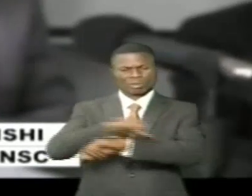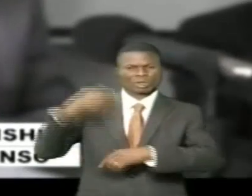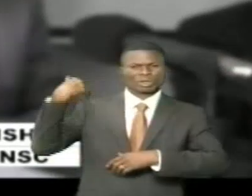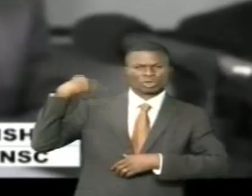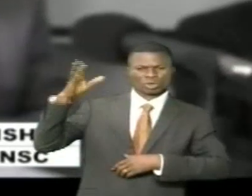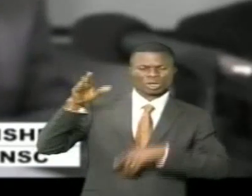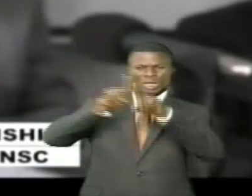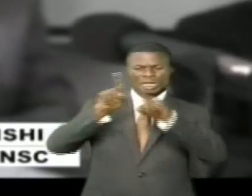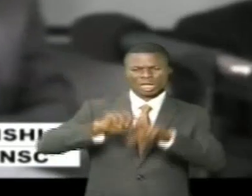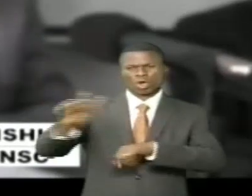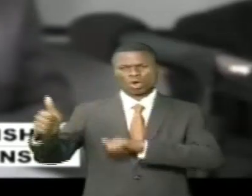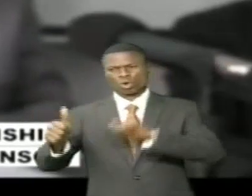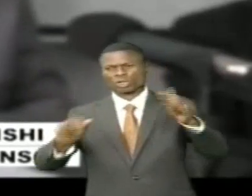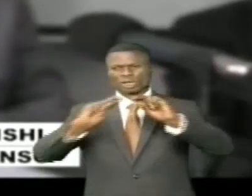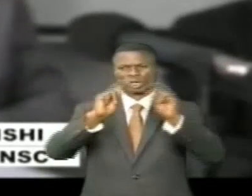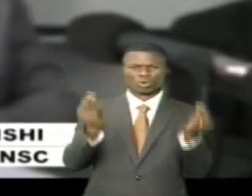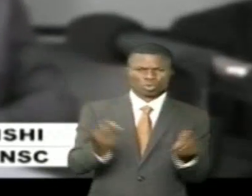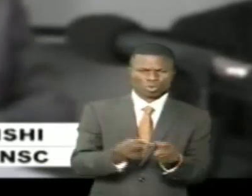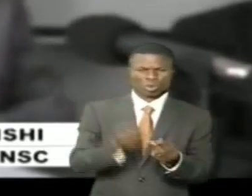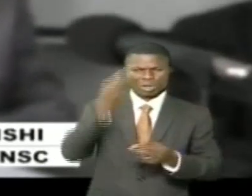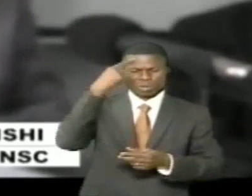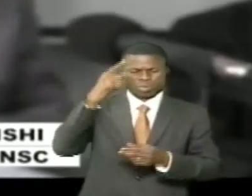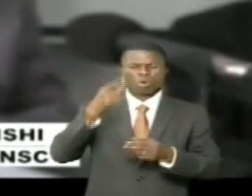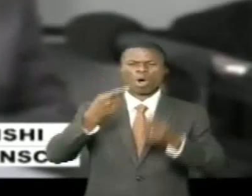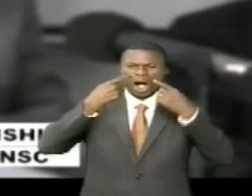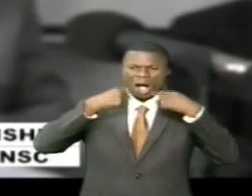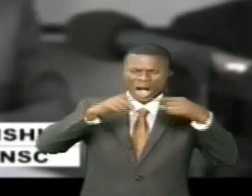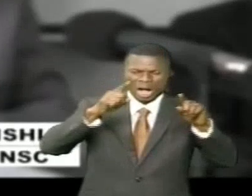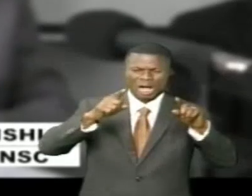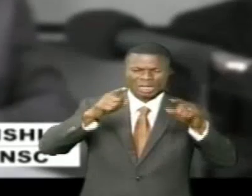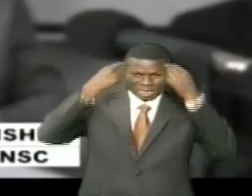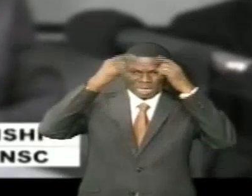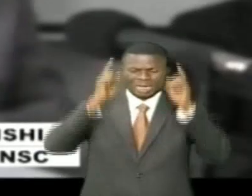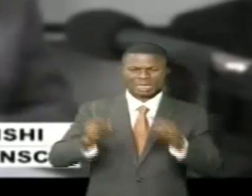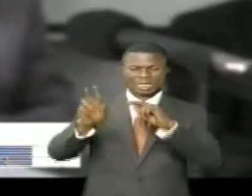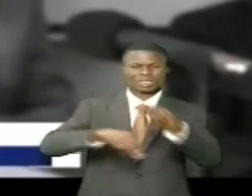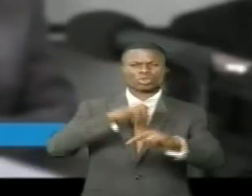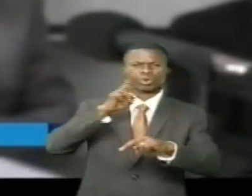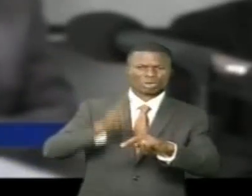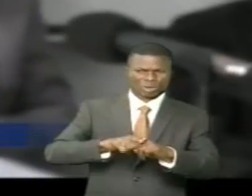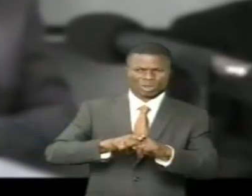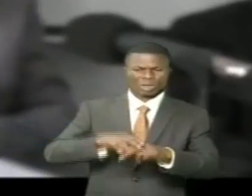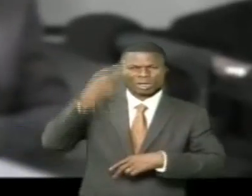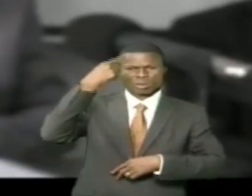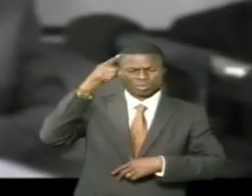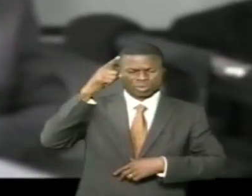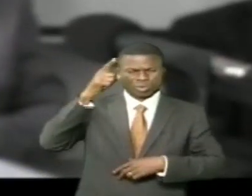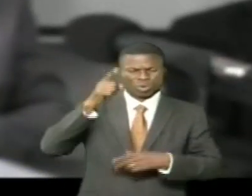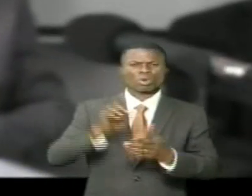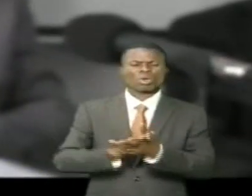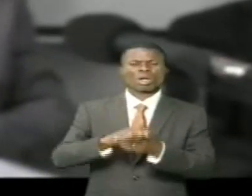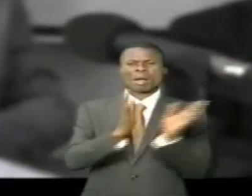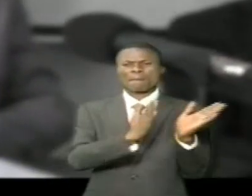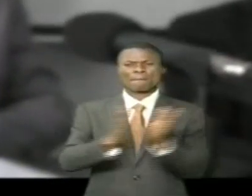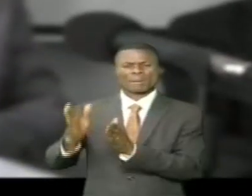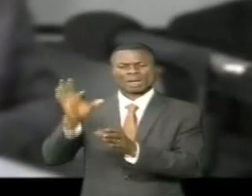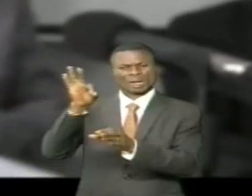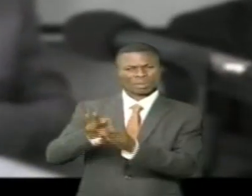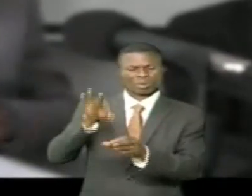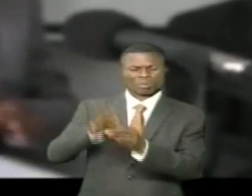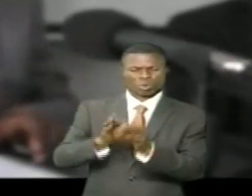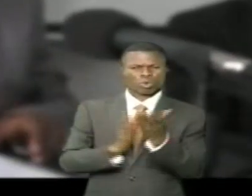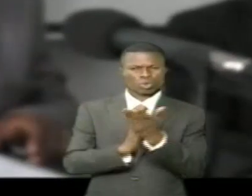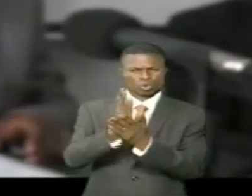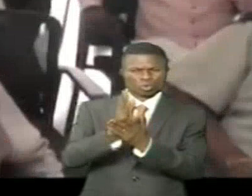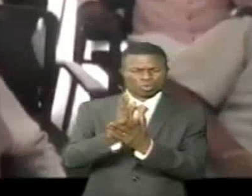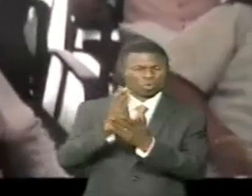parties prenantes en vue de dégager un consensus national pour un processus électoral crédible